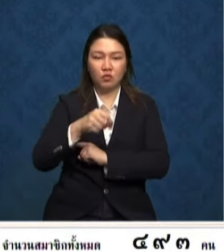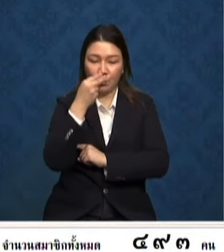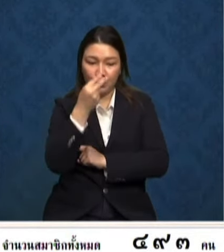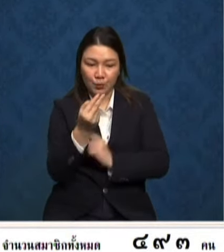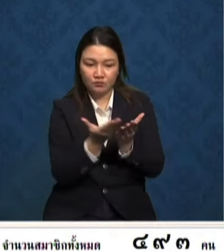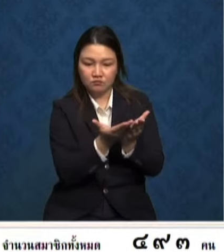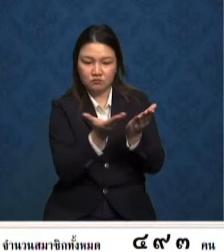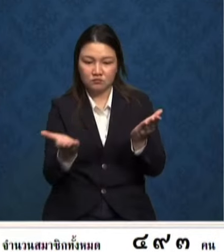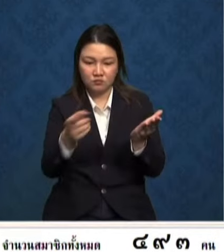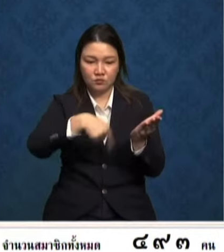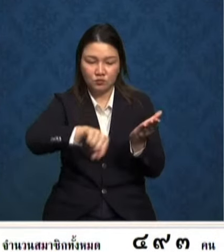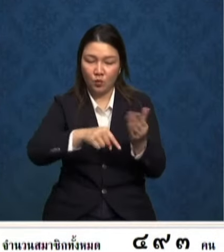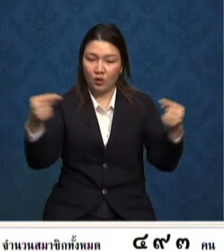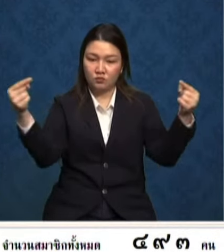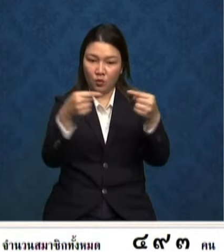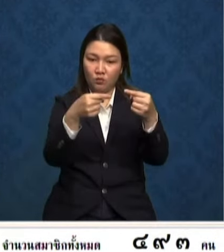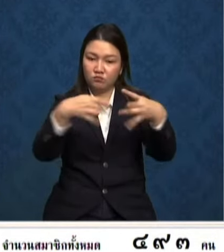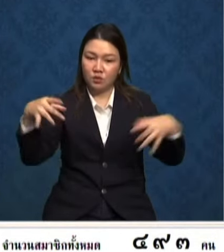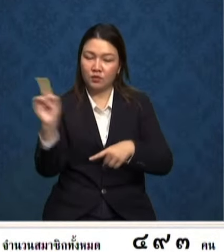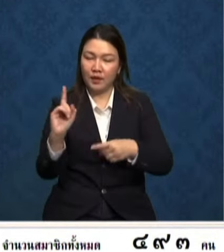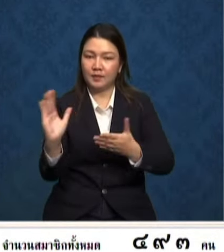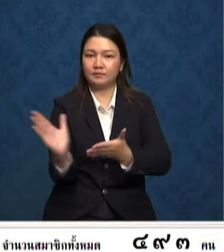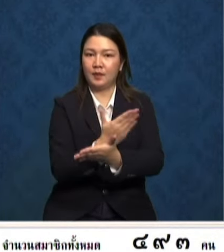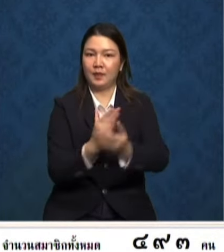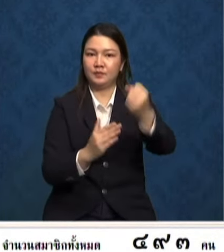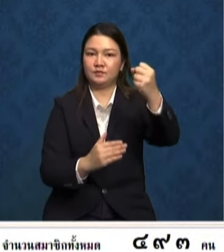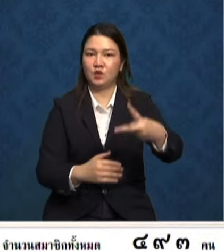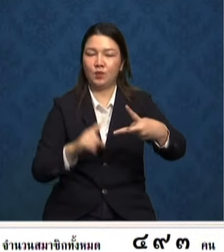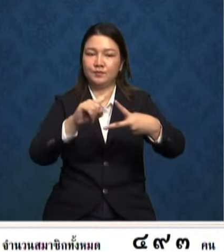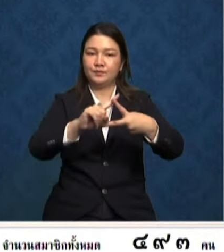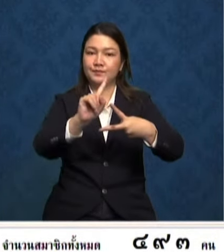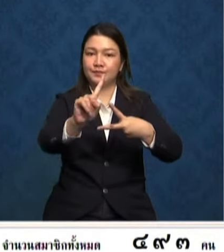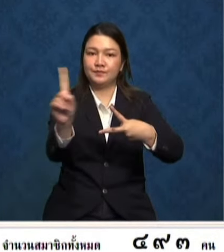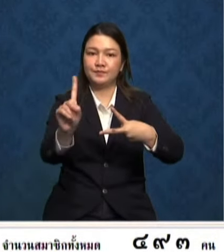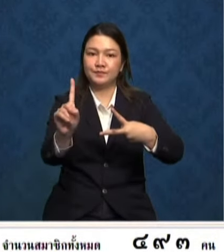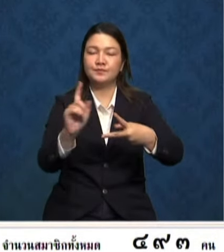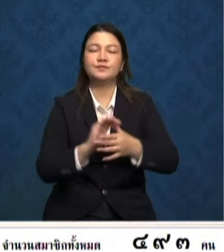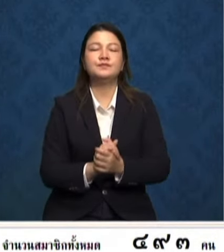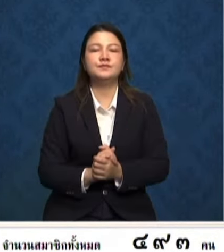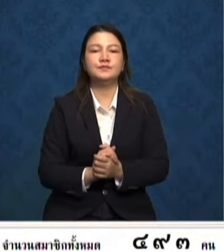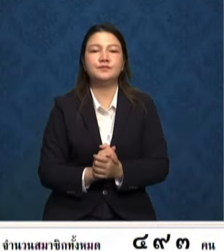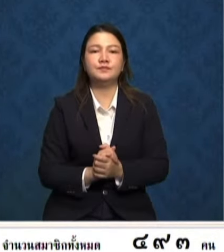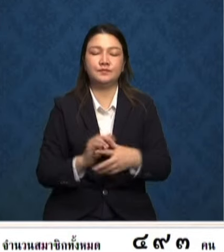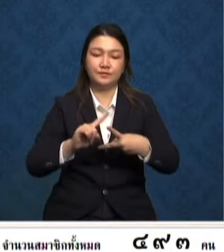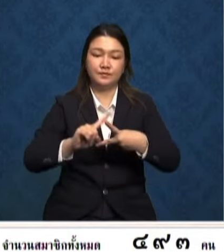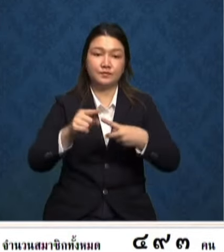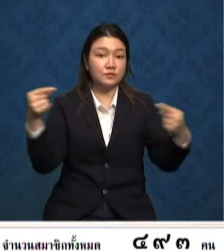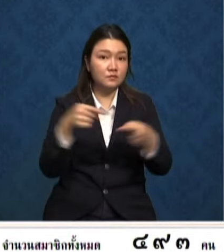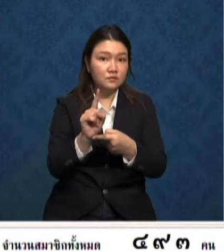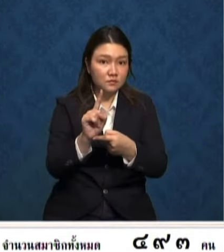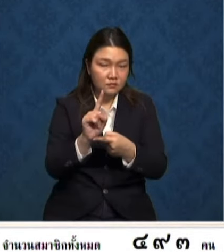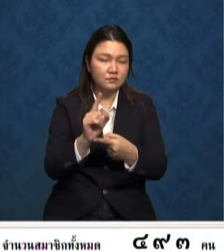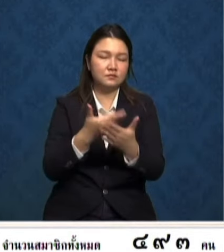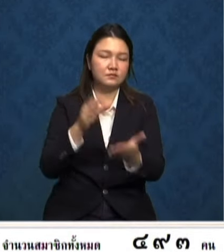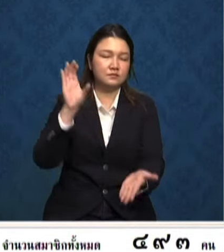ความเหมาะสมได้เป็น2แบบแบบแรกเป็นการดูงบประมาณรายจ่